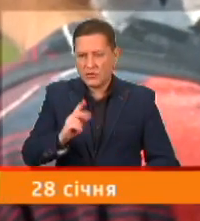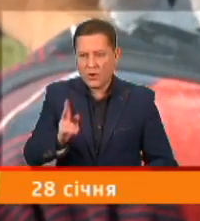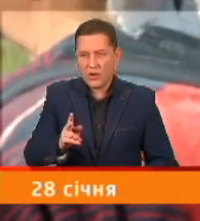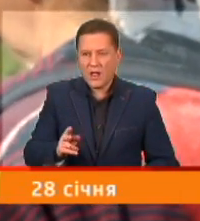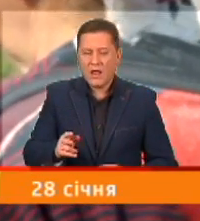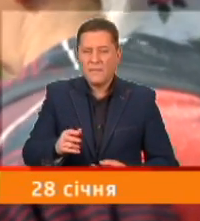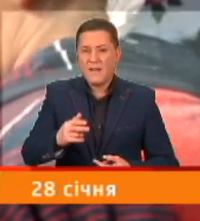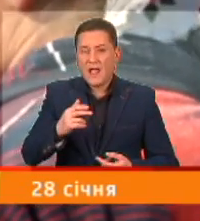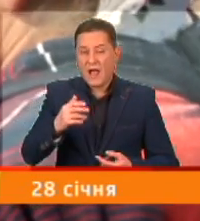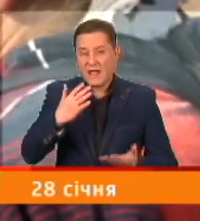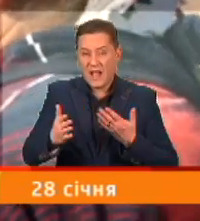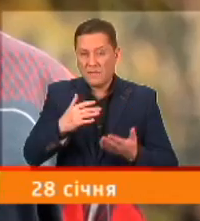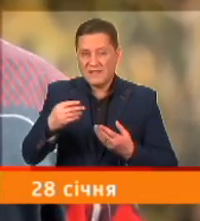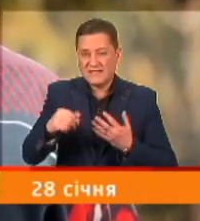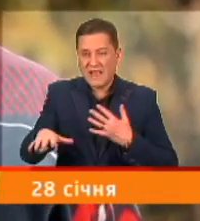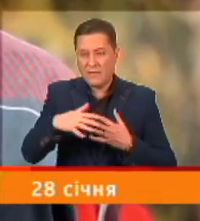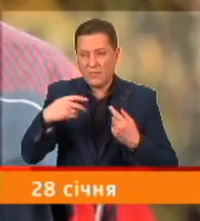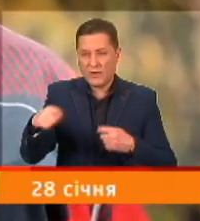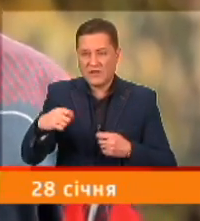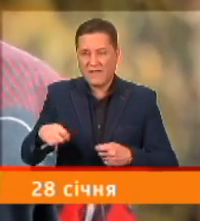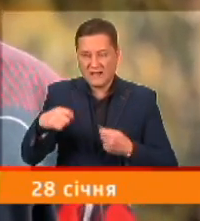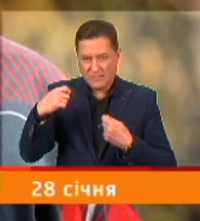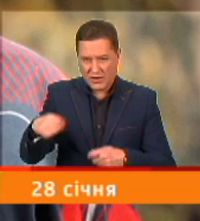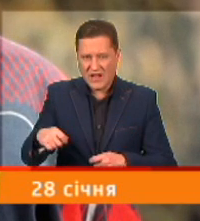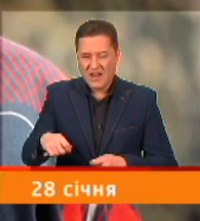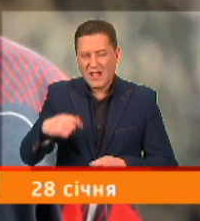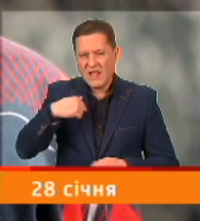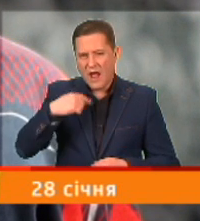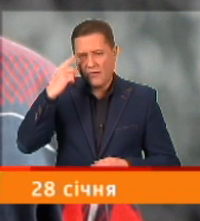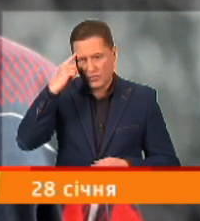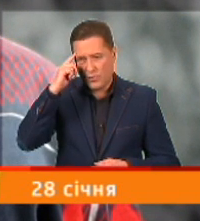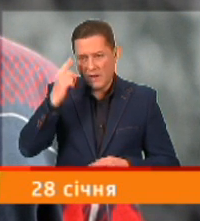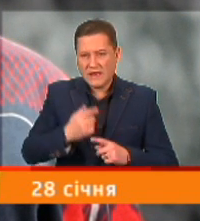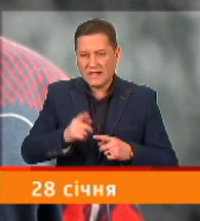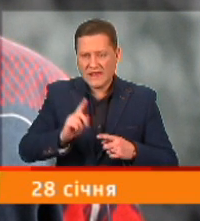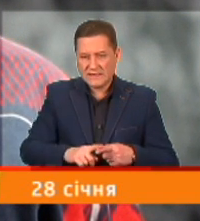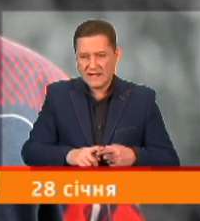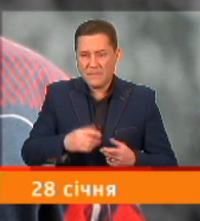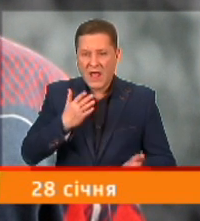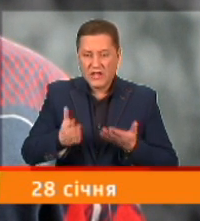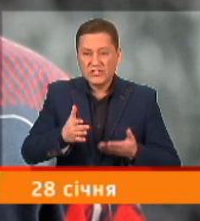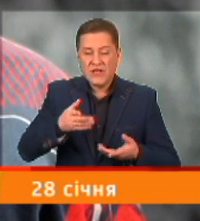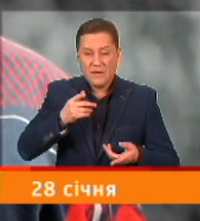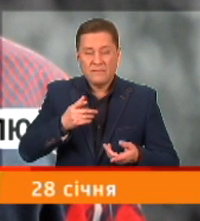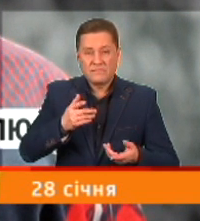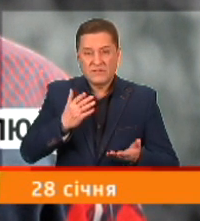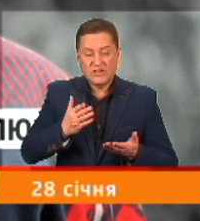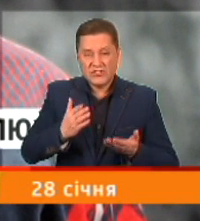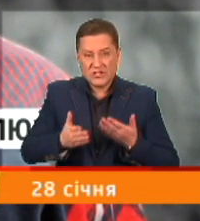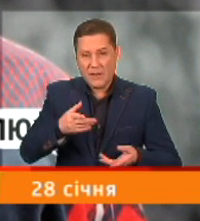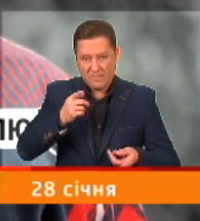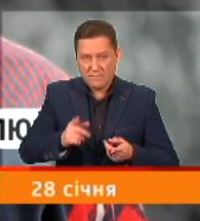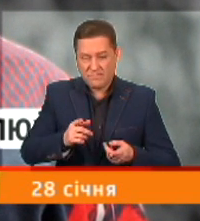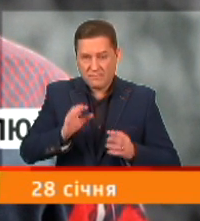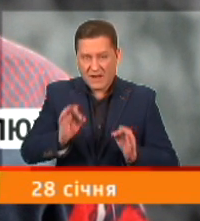землю продавати, ви б свої паї продали? Ви знаєте, я вже над цим думала. Чи правда, що після скасування мораторію селяни